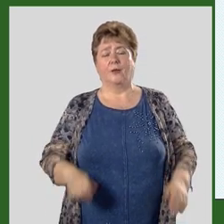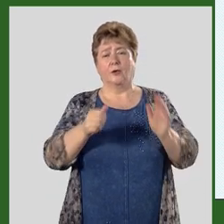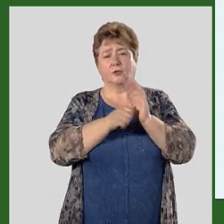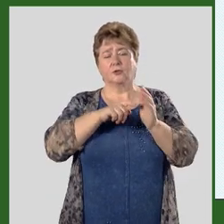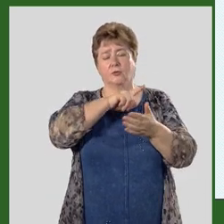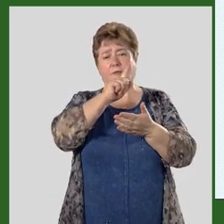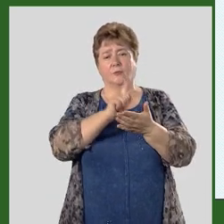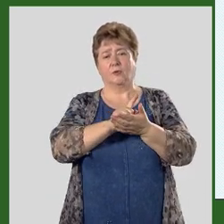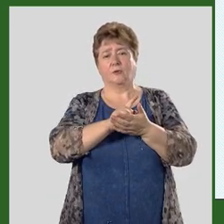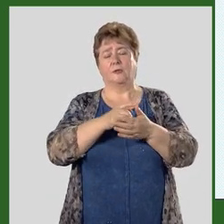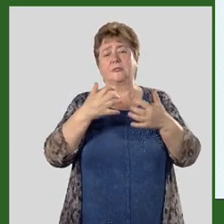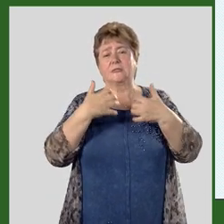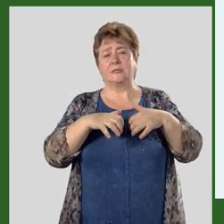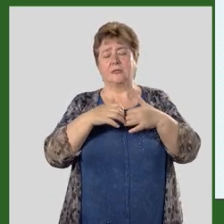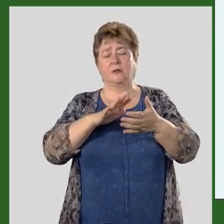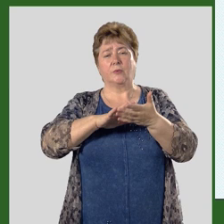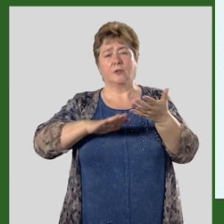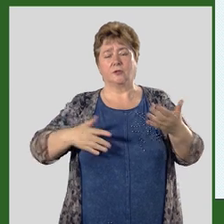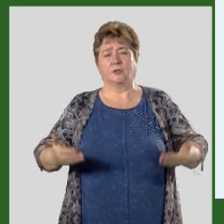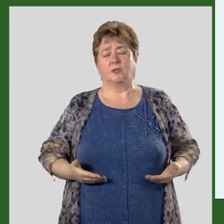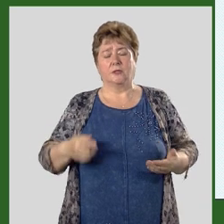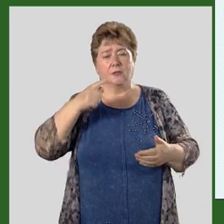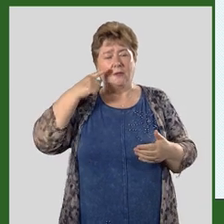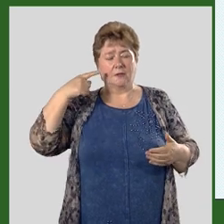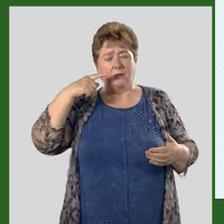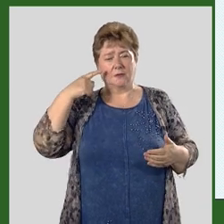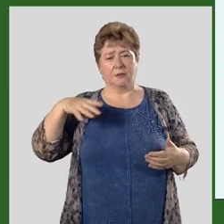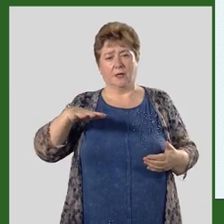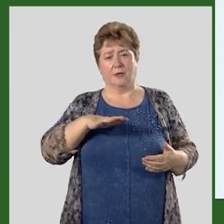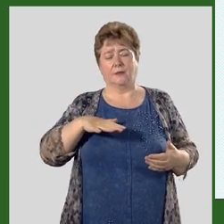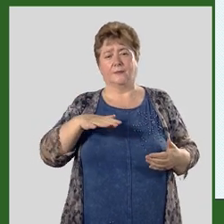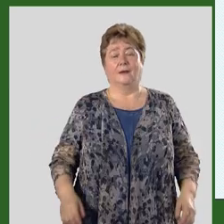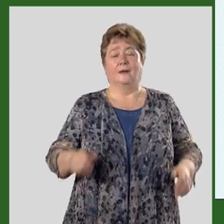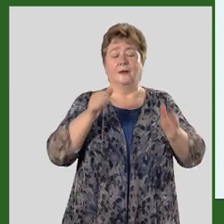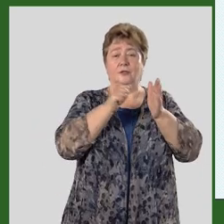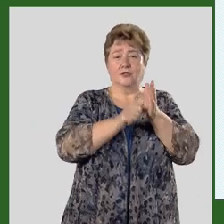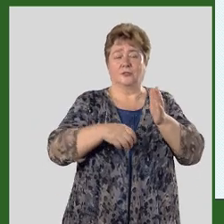Шестой вопрос. Средняя продолжительность жизни в Кыргызстане А.